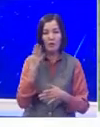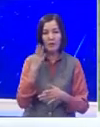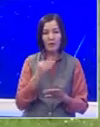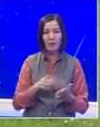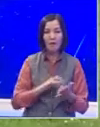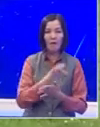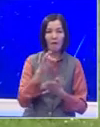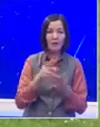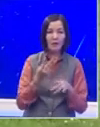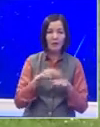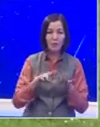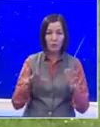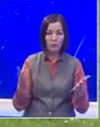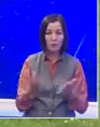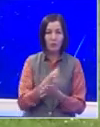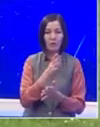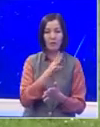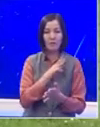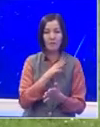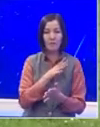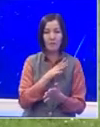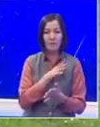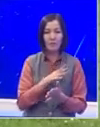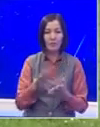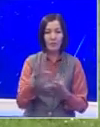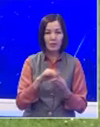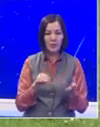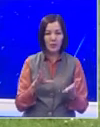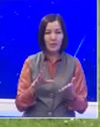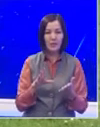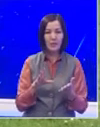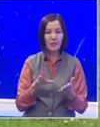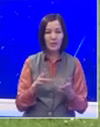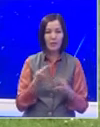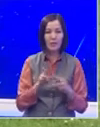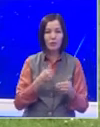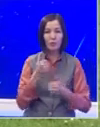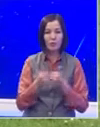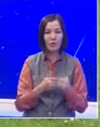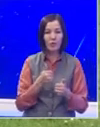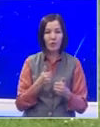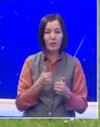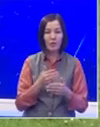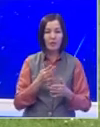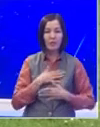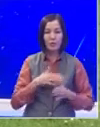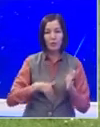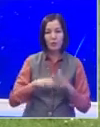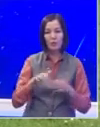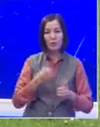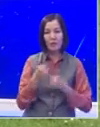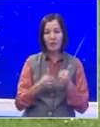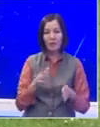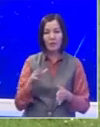Алматы қаласынан 2 орын, чемпионаттан 2 орын алғам. Және осы турнирге біз жақсы дайындықпен келіп